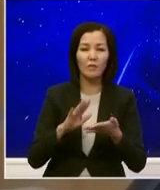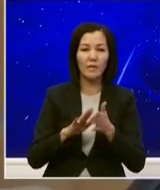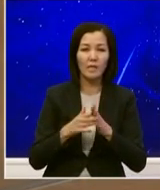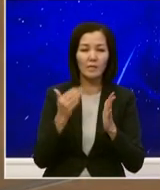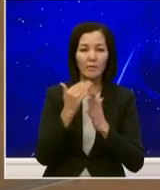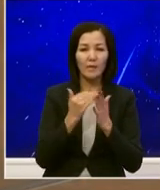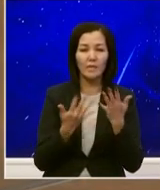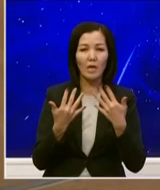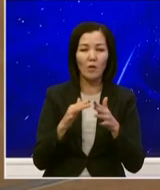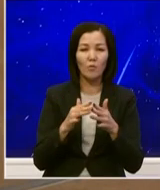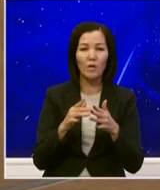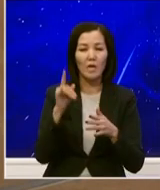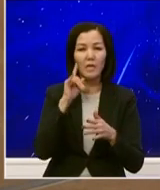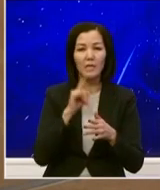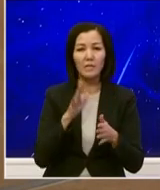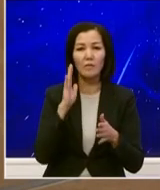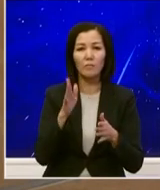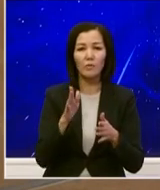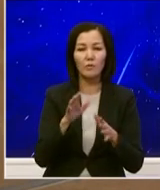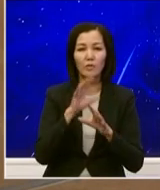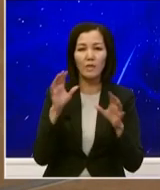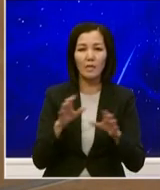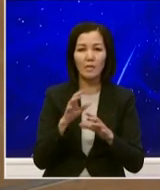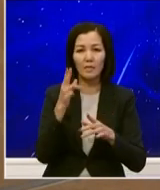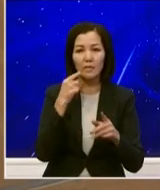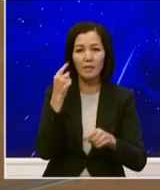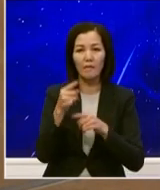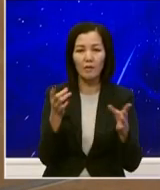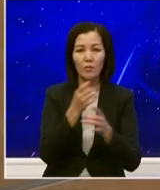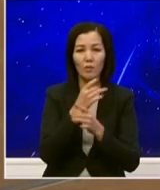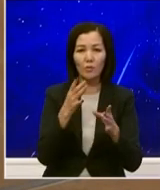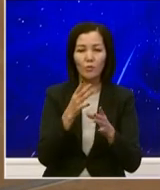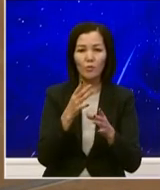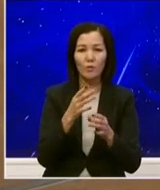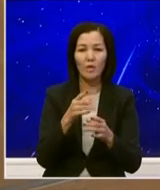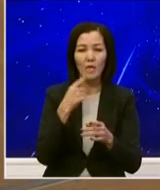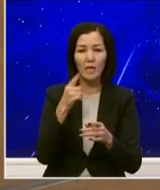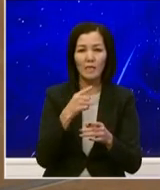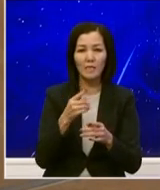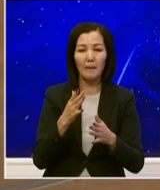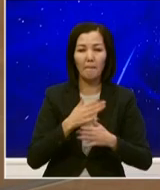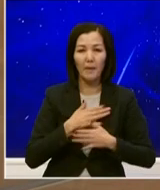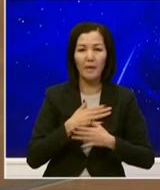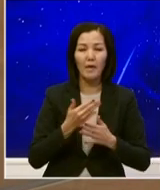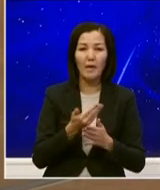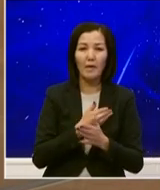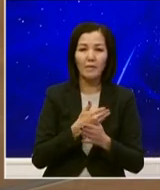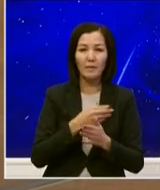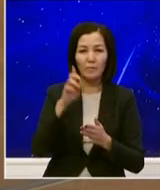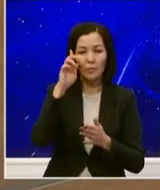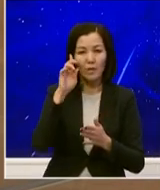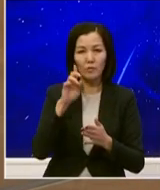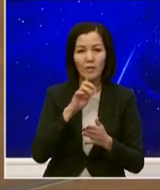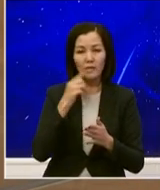программе партии АОУ, Казахстан будущего – это страна, сохранившая свои традиции, культуру, обычаи и язык. Мы за то, чтобы именно государственный язык